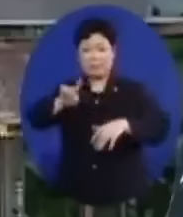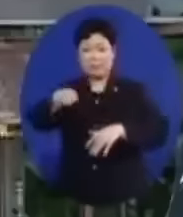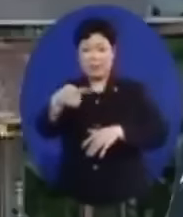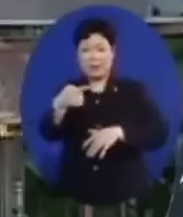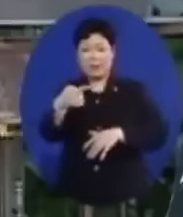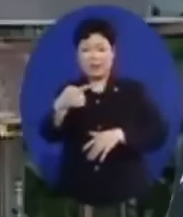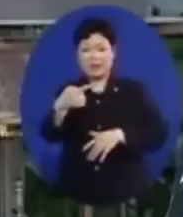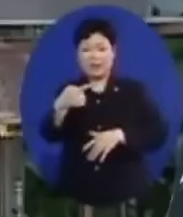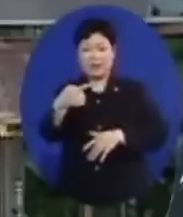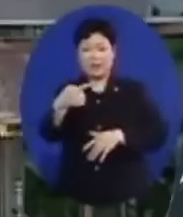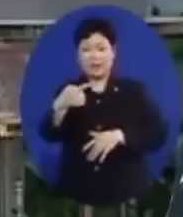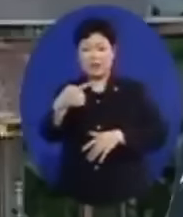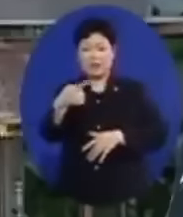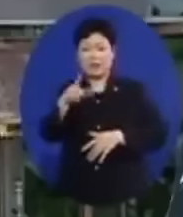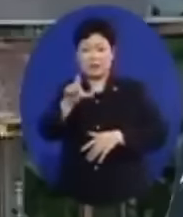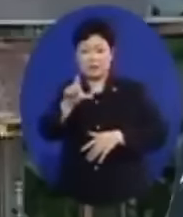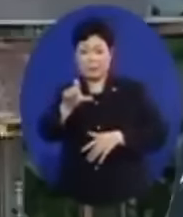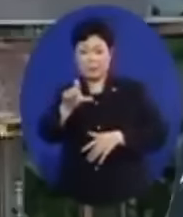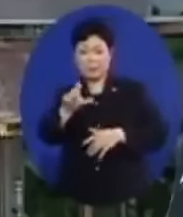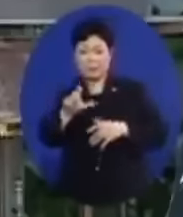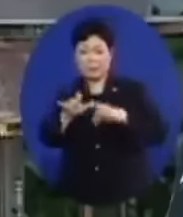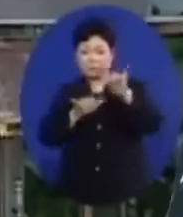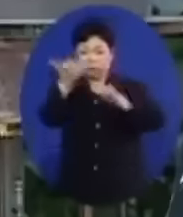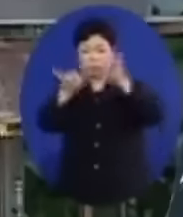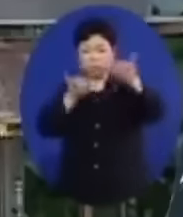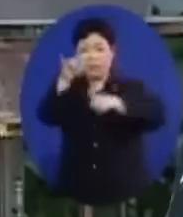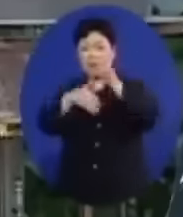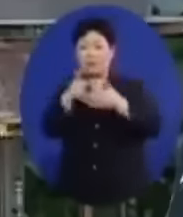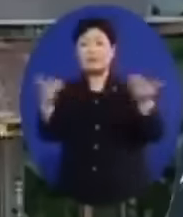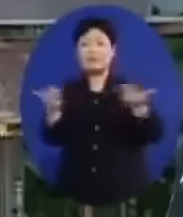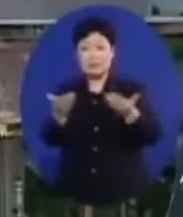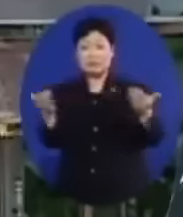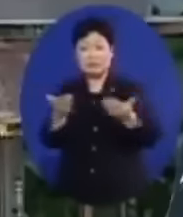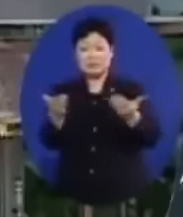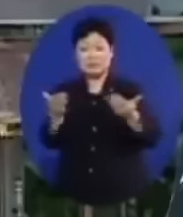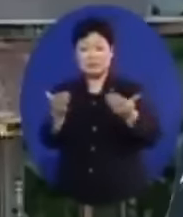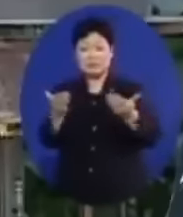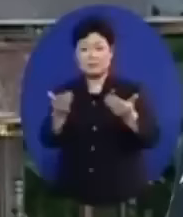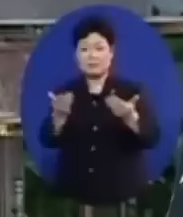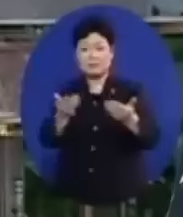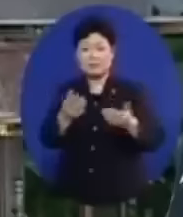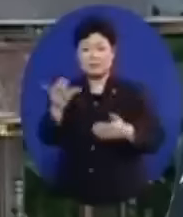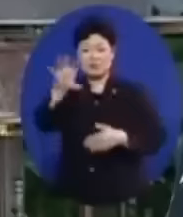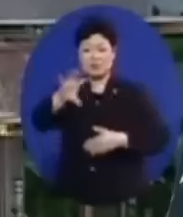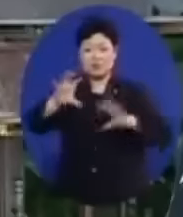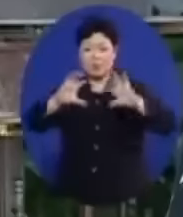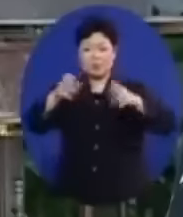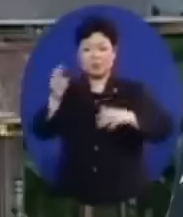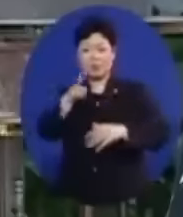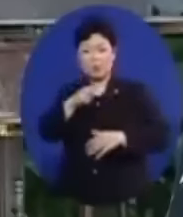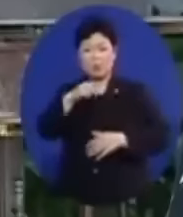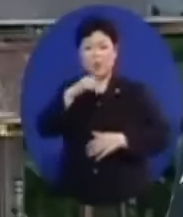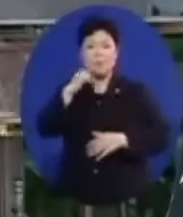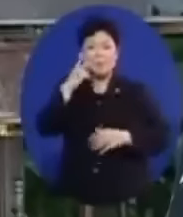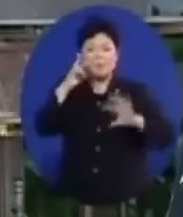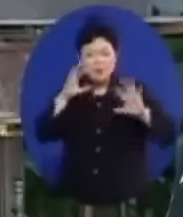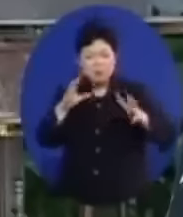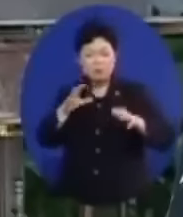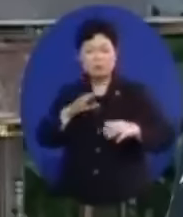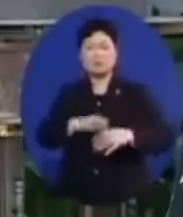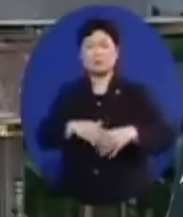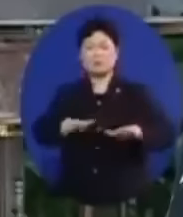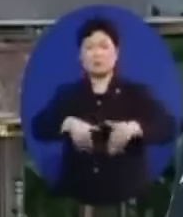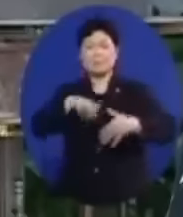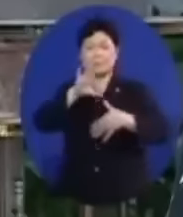115바퀴를 돌았습니다. 그러면서 하나님 사업을 유럽에서도 했고 미국에서도 했고 남미에서도 했고 아프리카에서도 했고